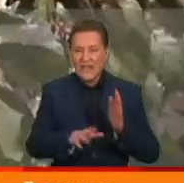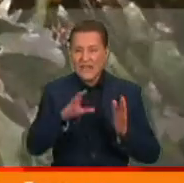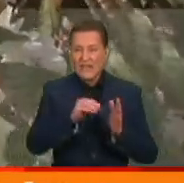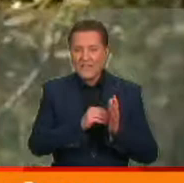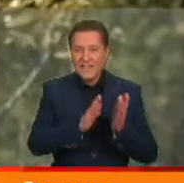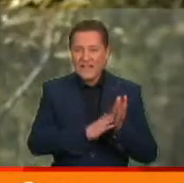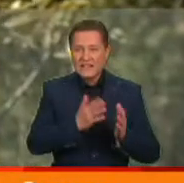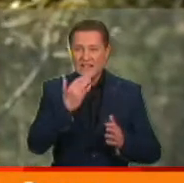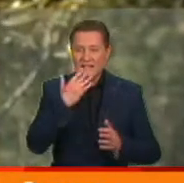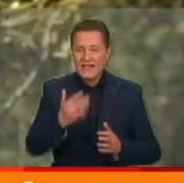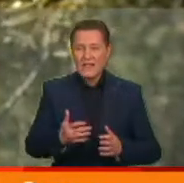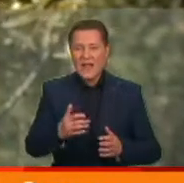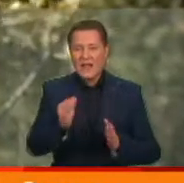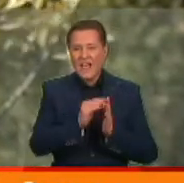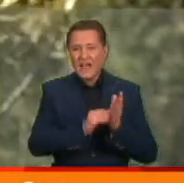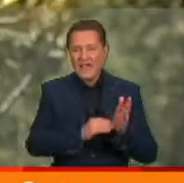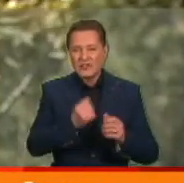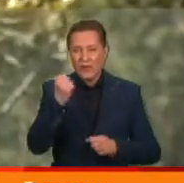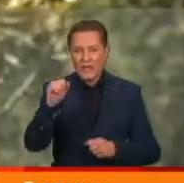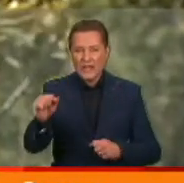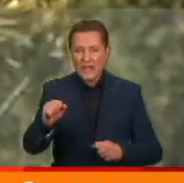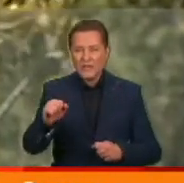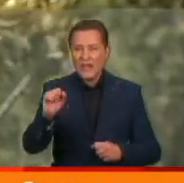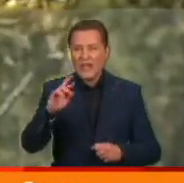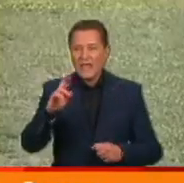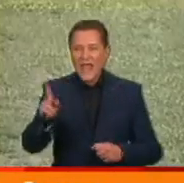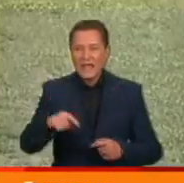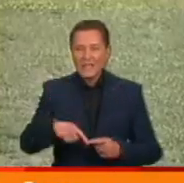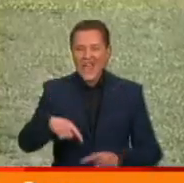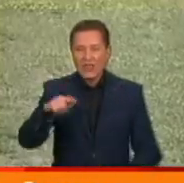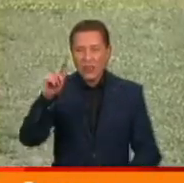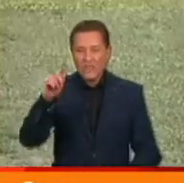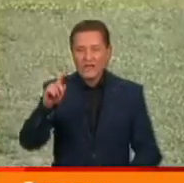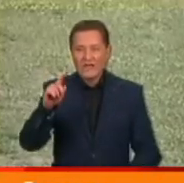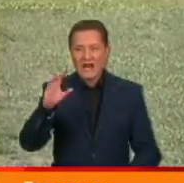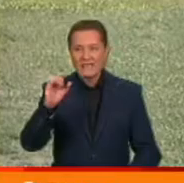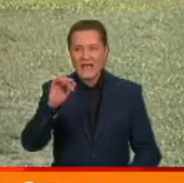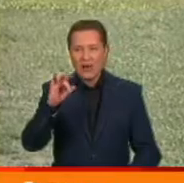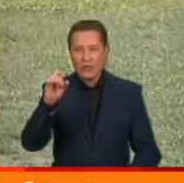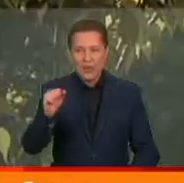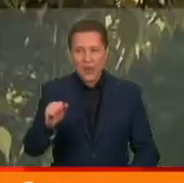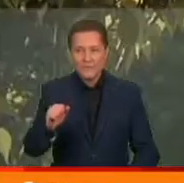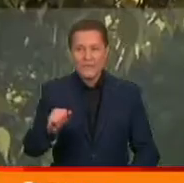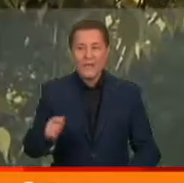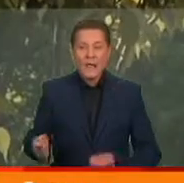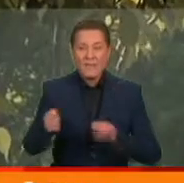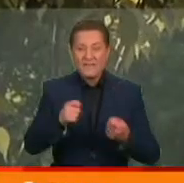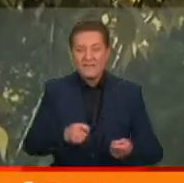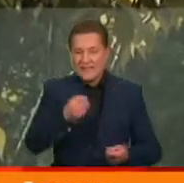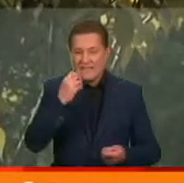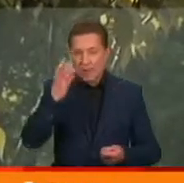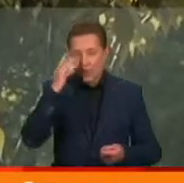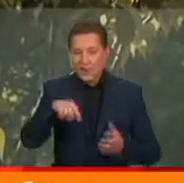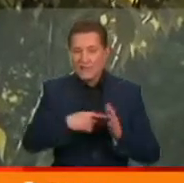Національного реєстру рекордів України, як найдовша алея сакур в Європі. До України погінці потрапили з самої Японії,